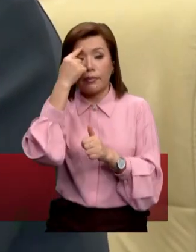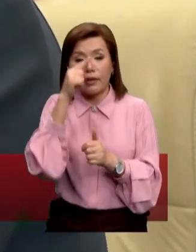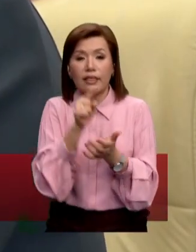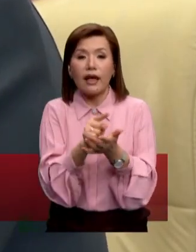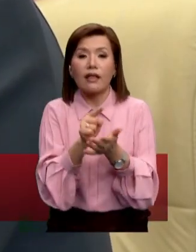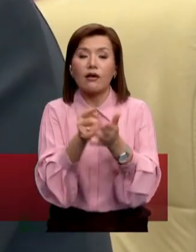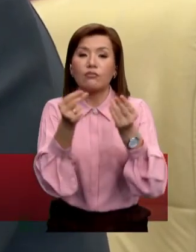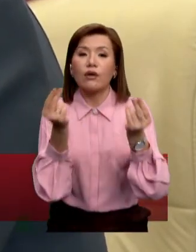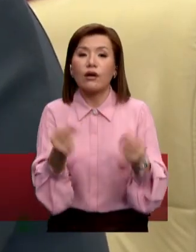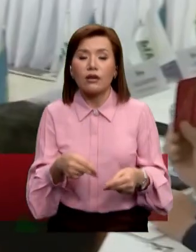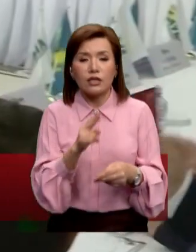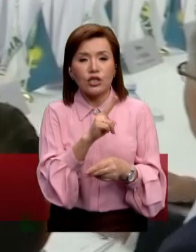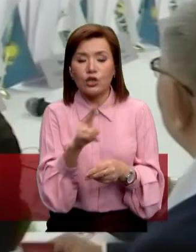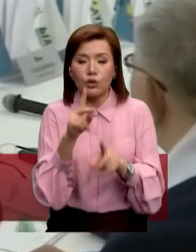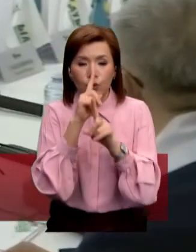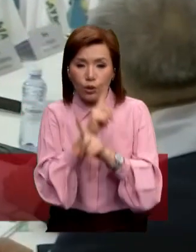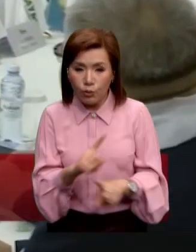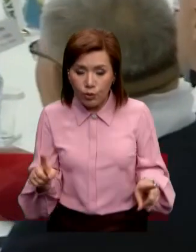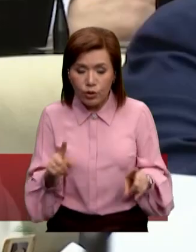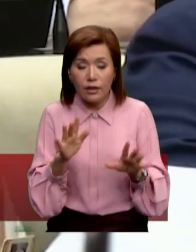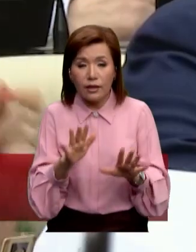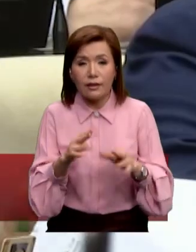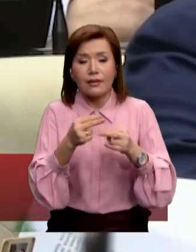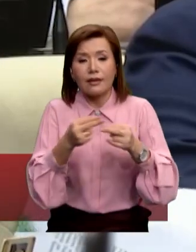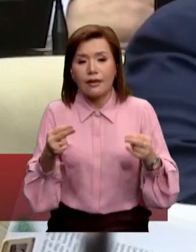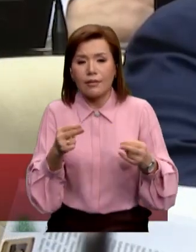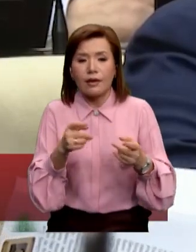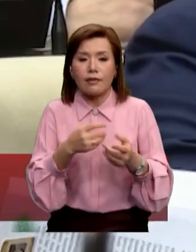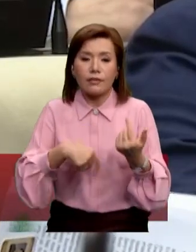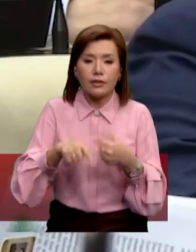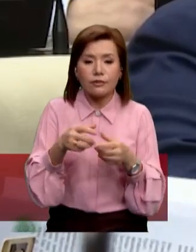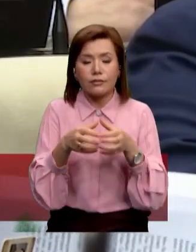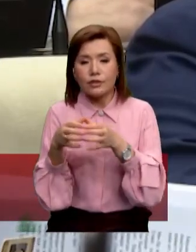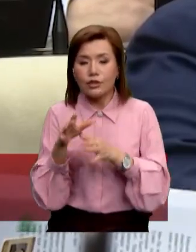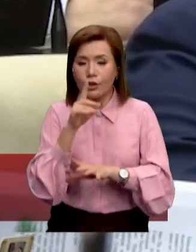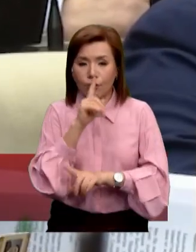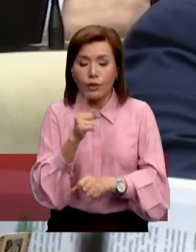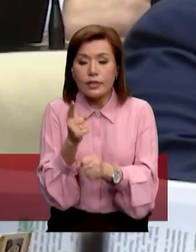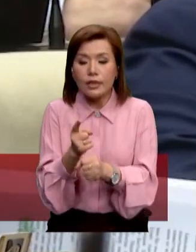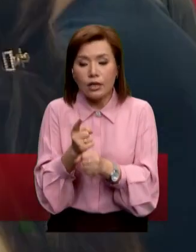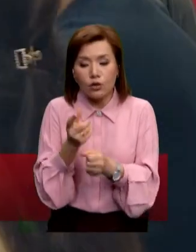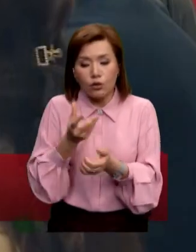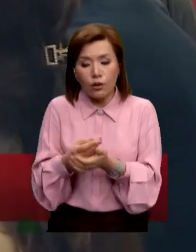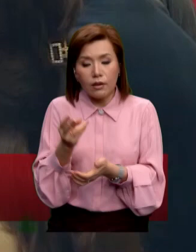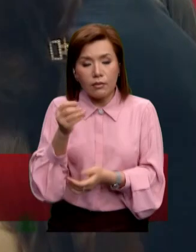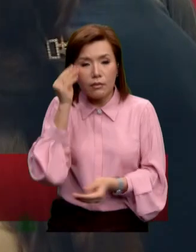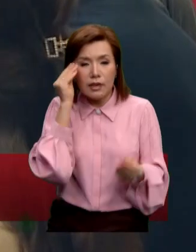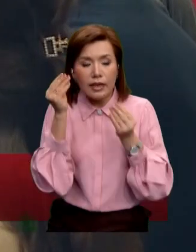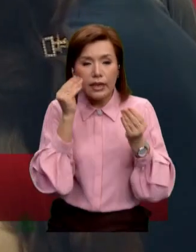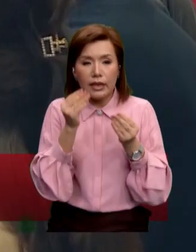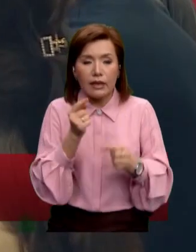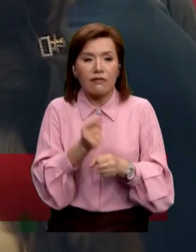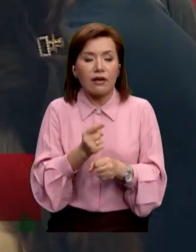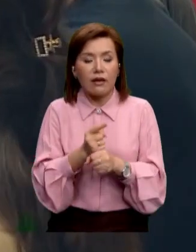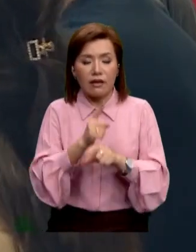с иностранцами никто не собирается это не та тема за которую печется партия но запретить своим депутатам выражать личное